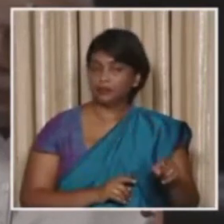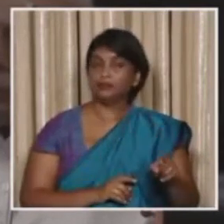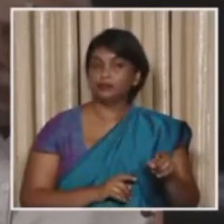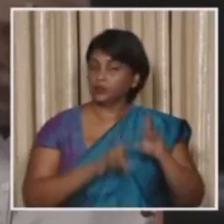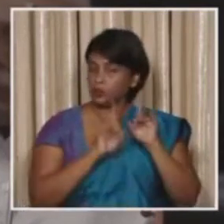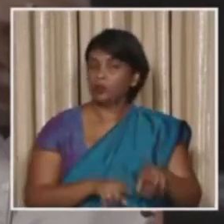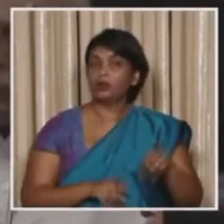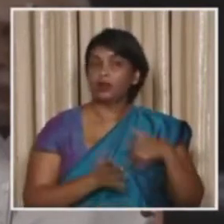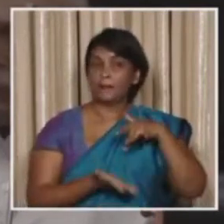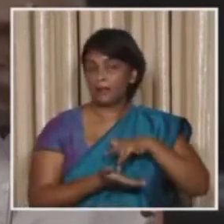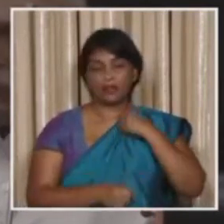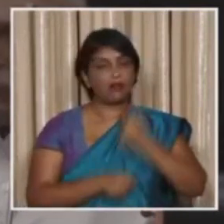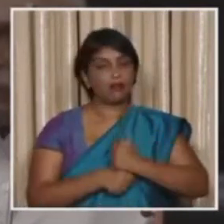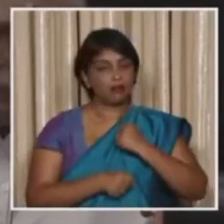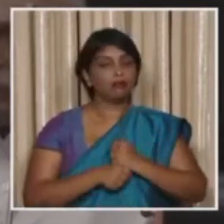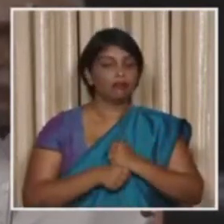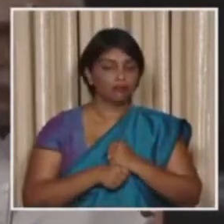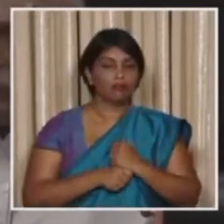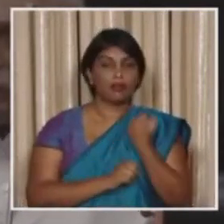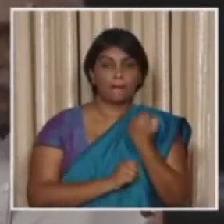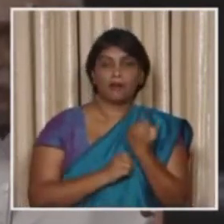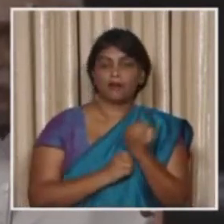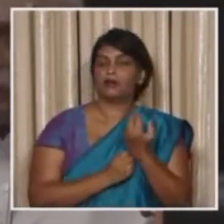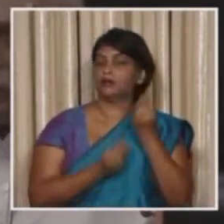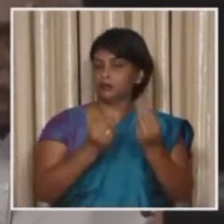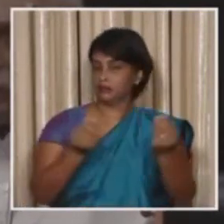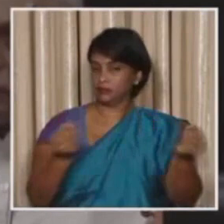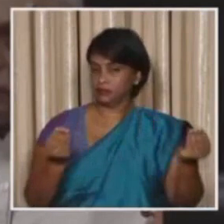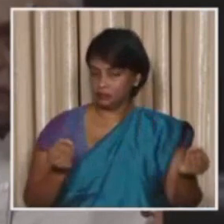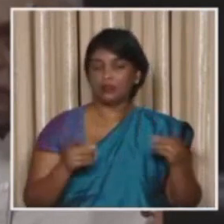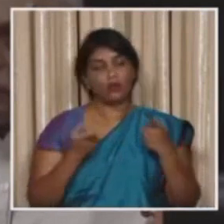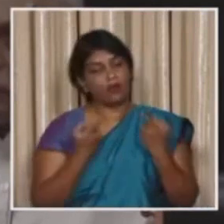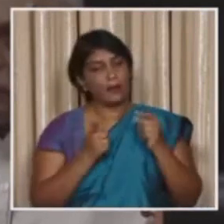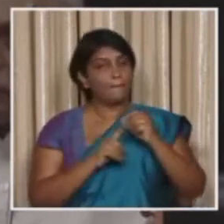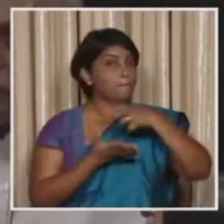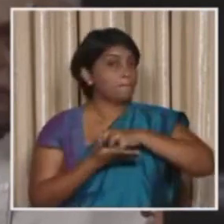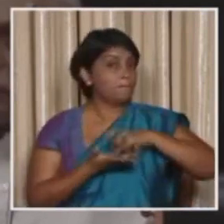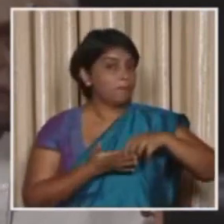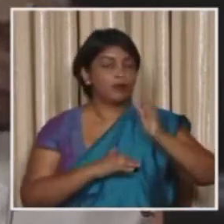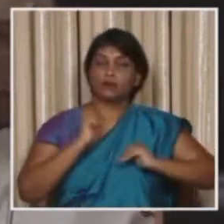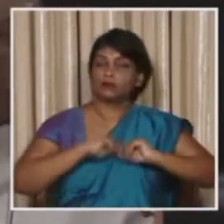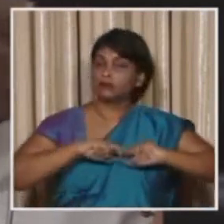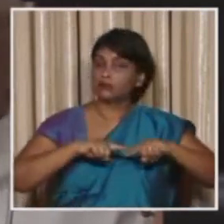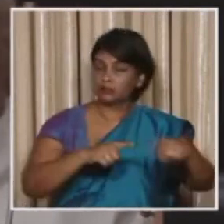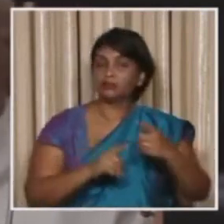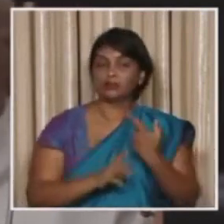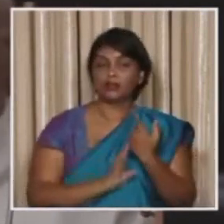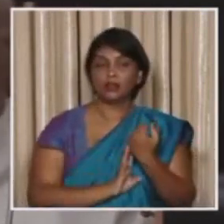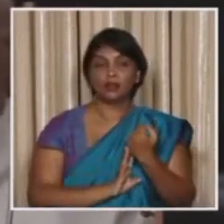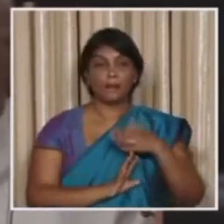මගින් මධ්‍යම රජයට විමධ්‍යගත බලතල පවරා ගැනීමක් හෝ පළාත් සභාව මගින් ක්‍රියාත්මක කිරීමට ඇති විධායක